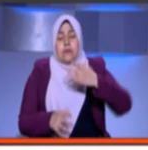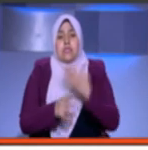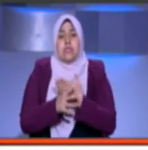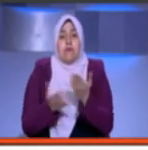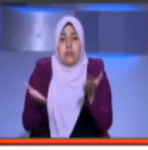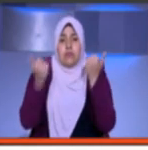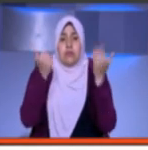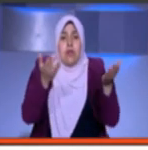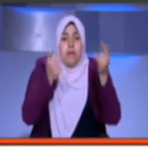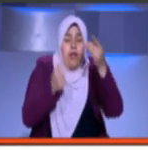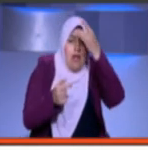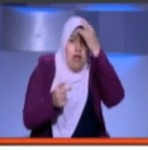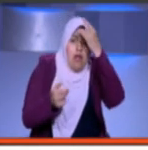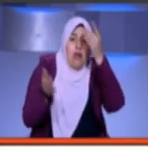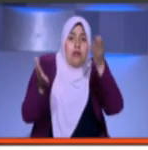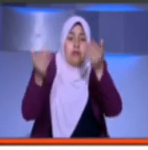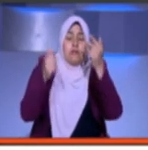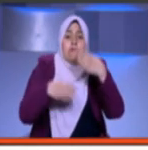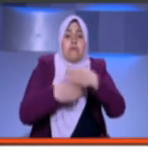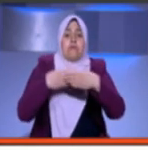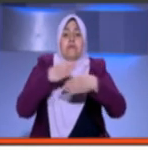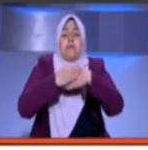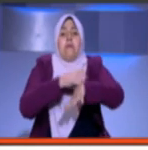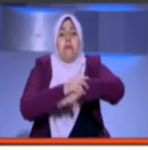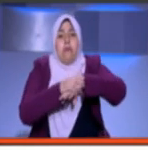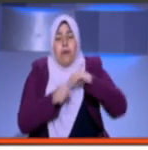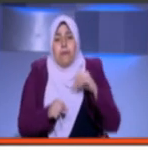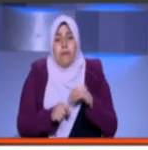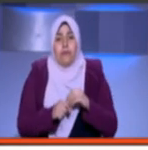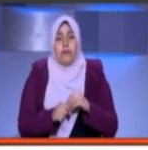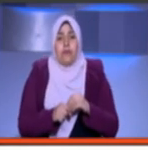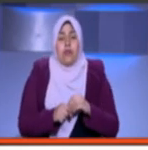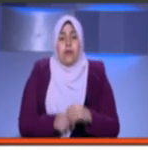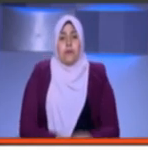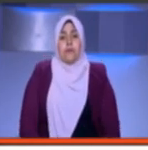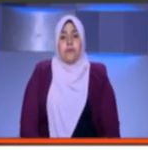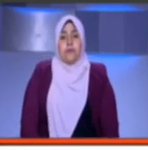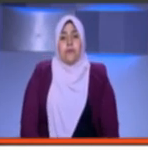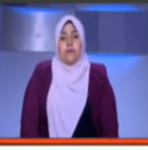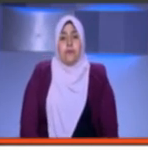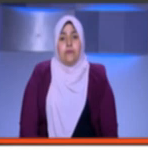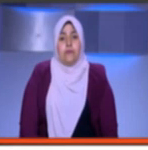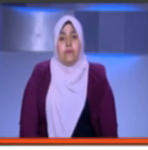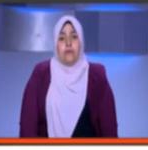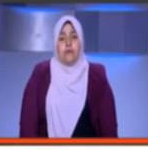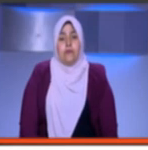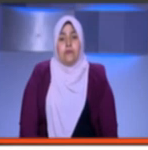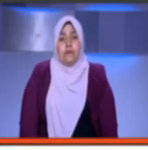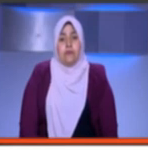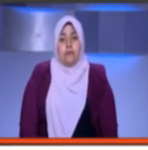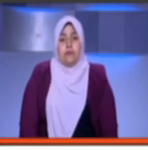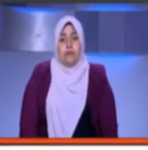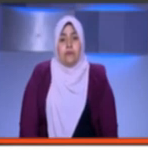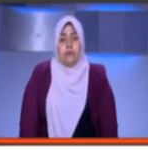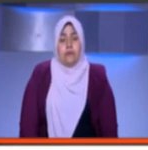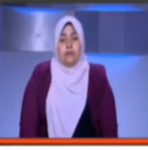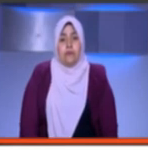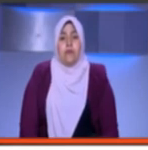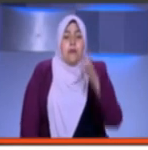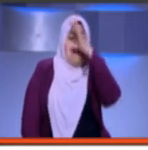الحالات، ولكن هذه المستشفيات تم امتلائها على أعينها، منها مثلا